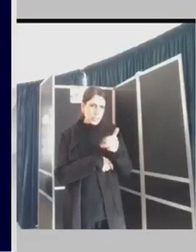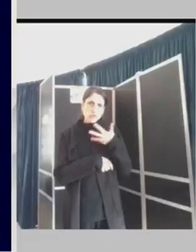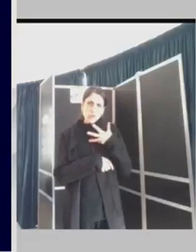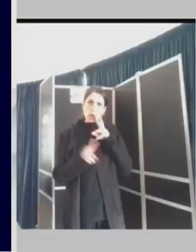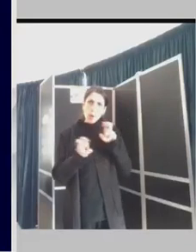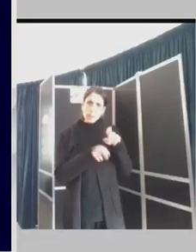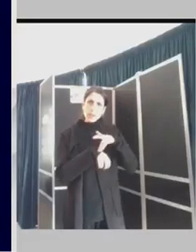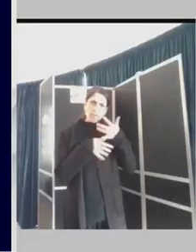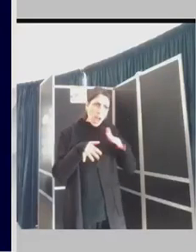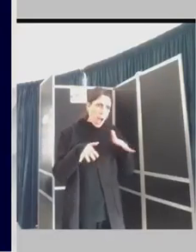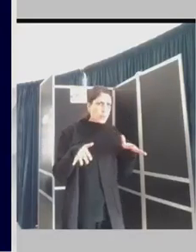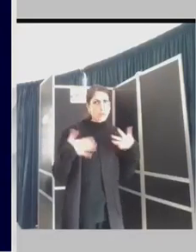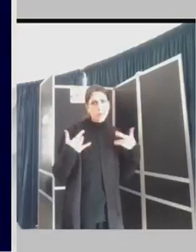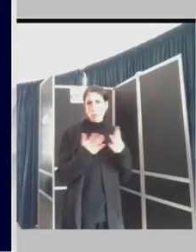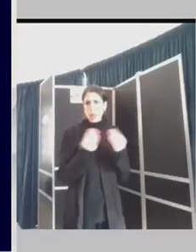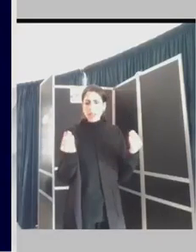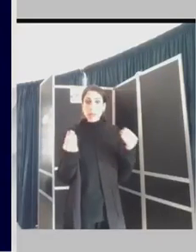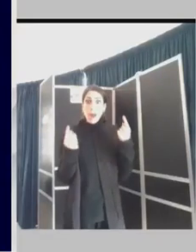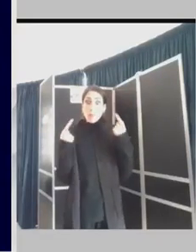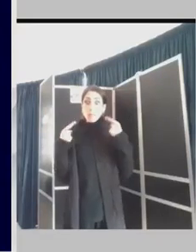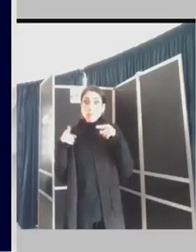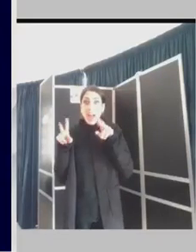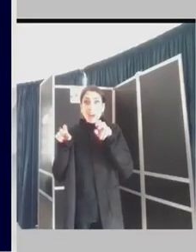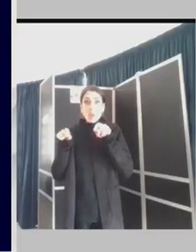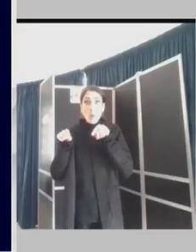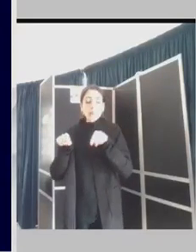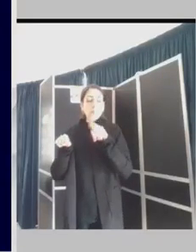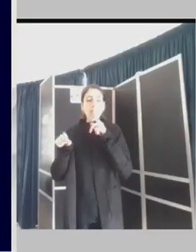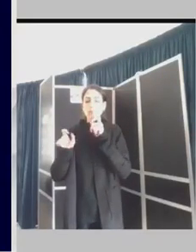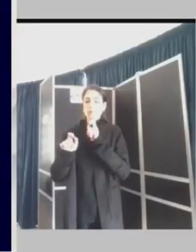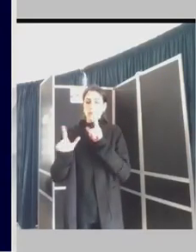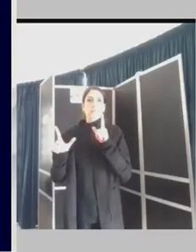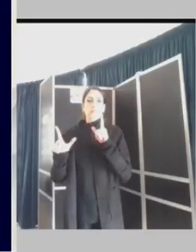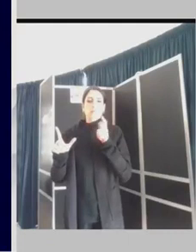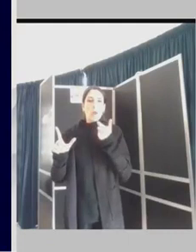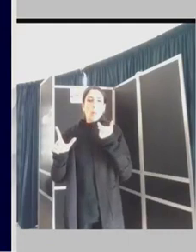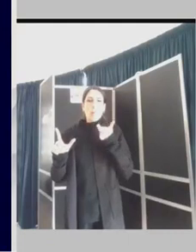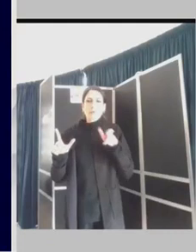scioccante, nel momento in cui tutti pensavamo di sapere cosa fosse un DAE, un